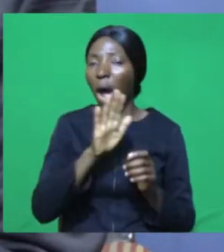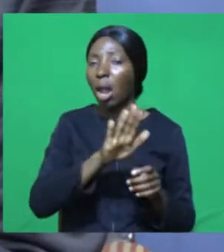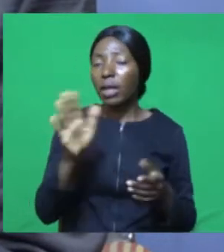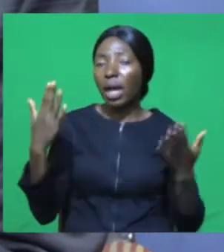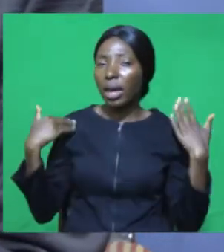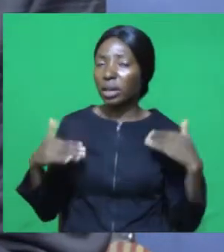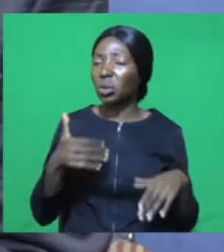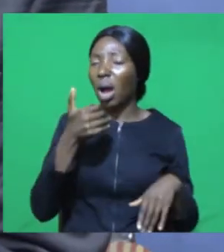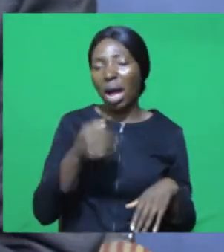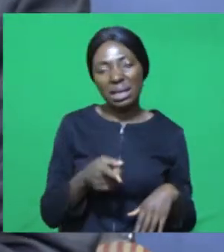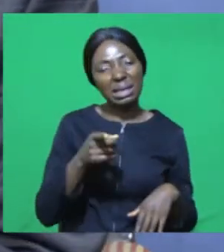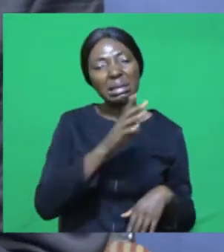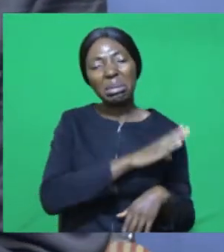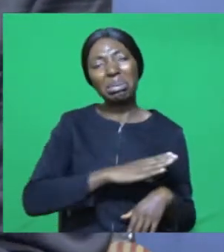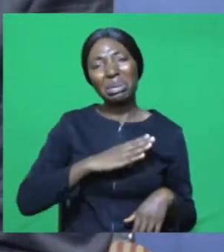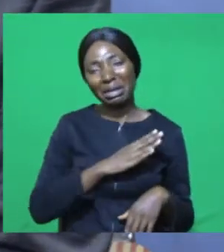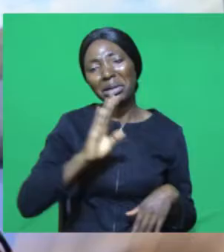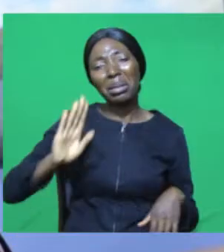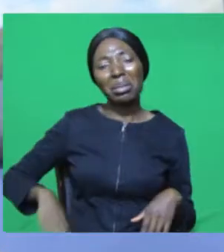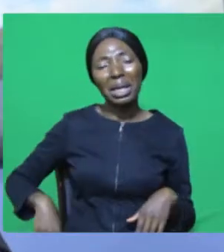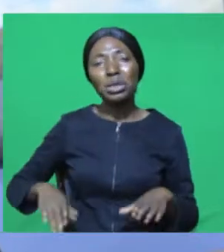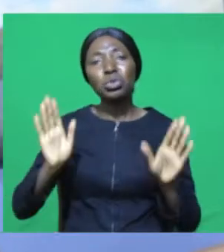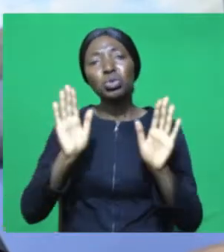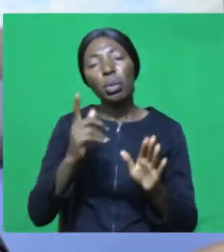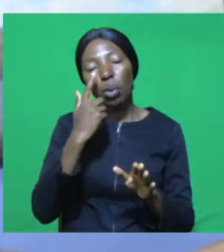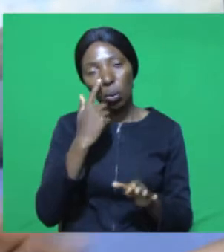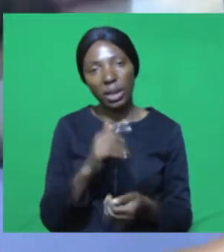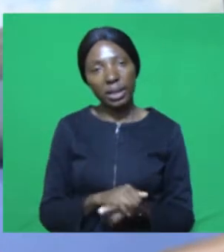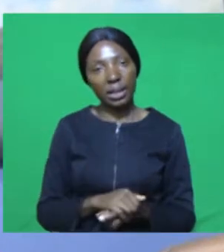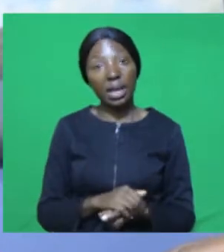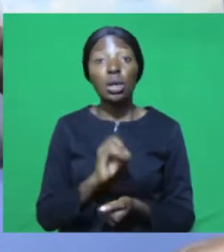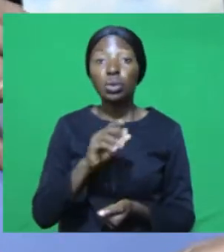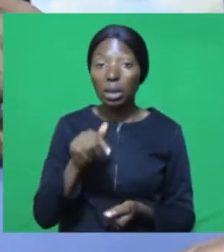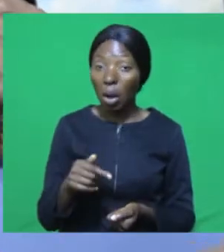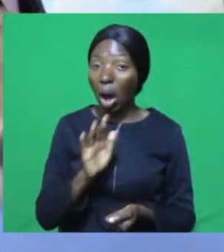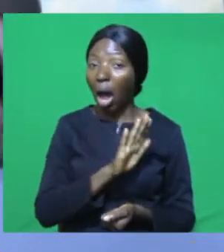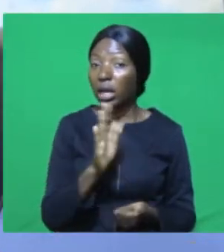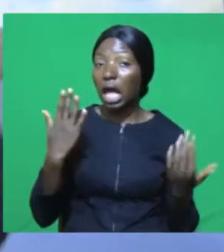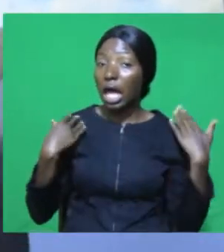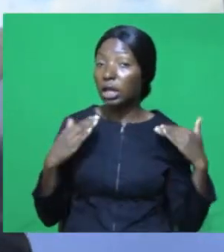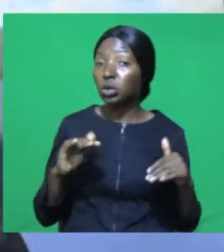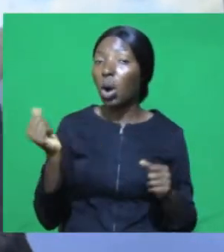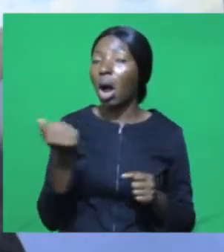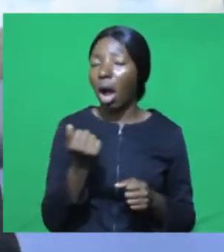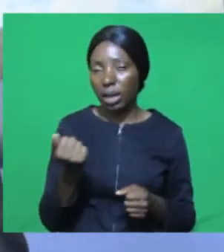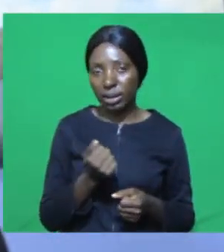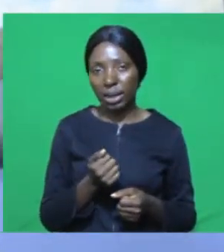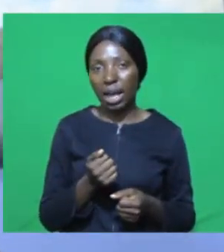abvunza. Akati kakuita aka kachasvika rii. Right. Saka kapinduriro kacho manje